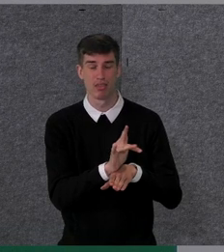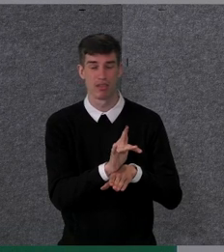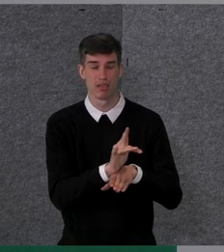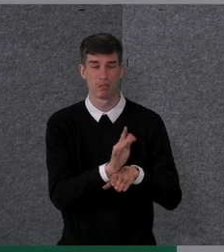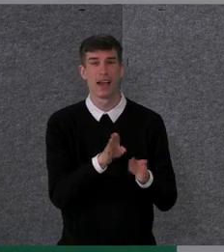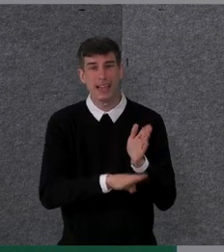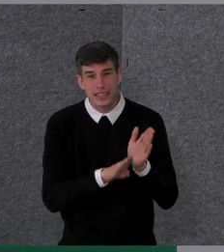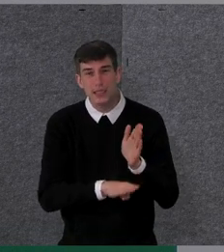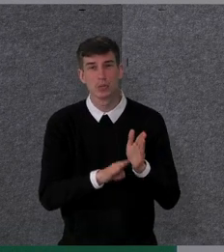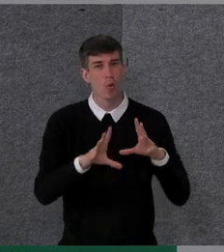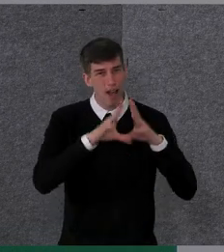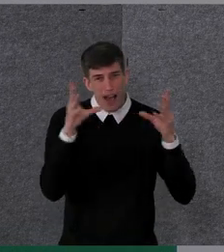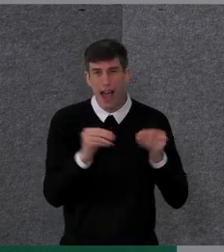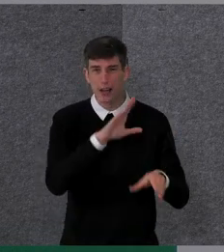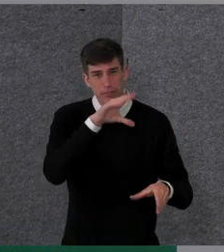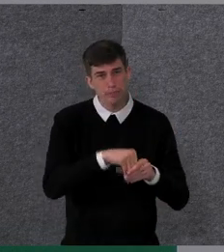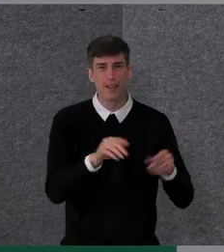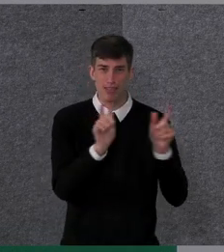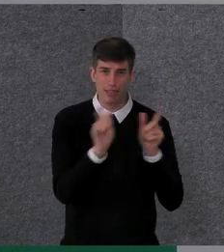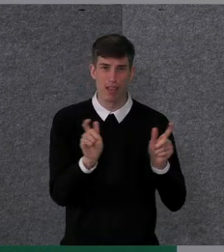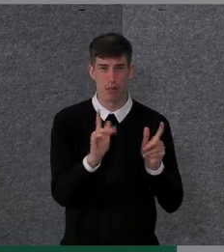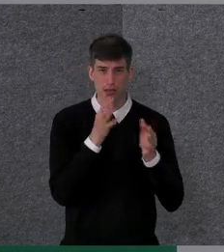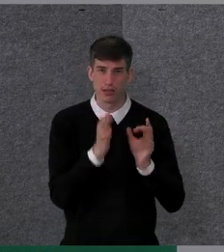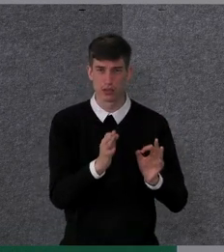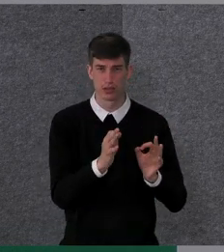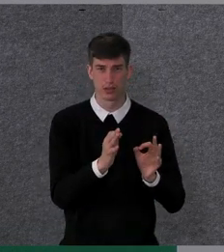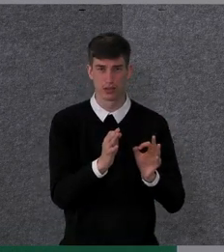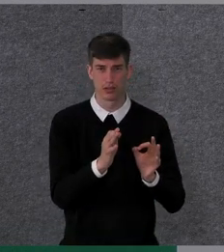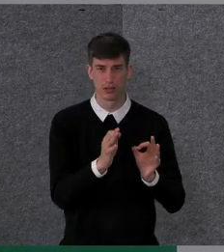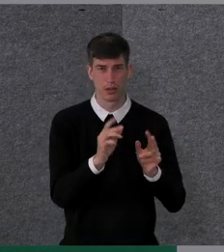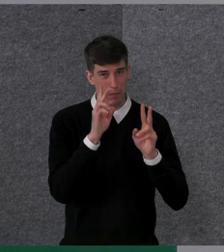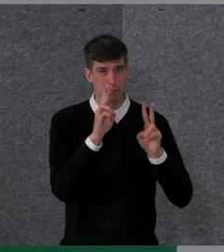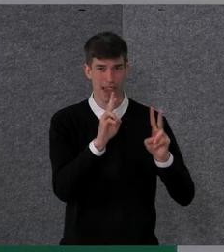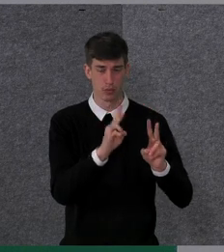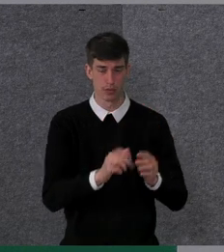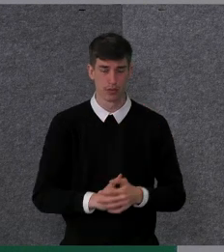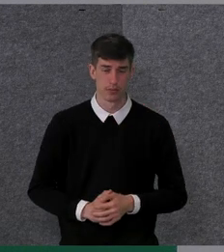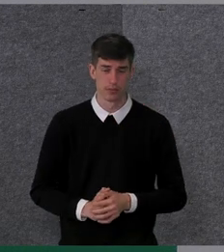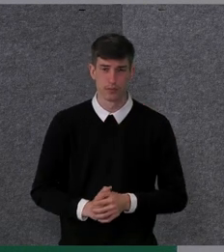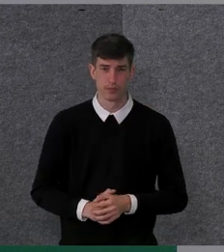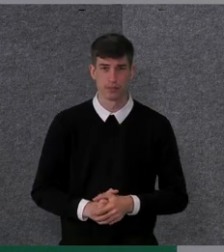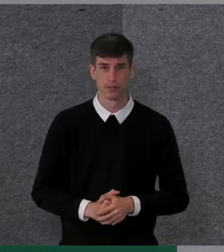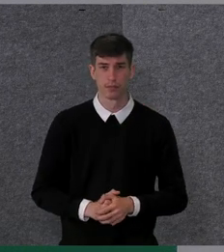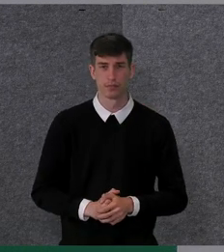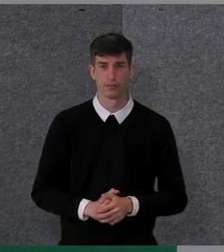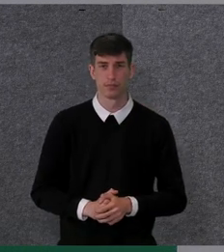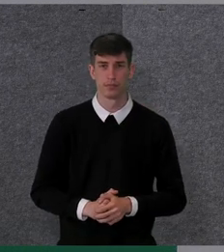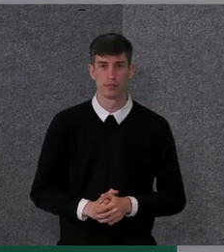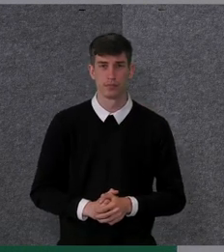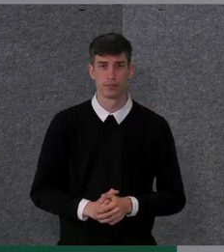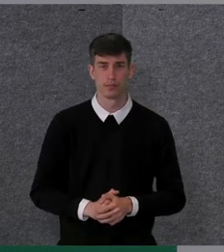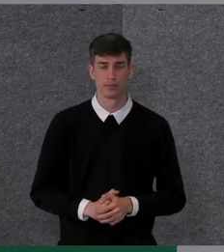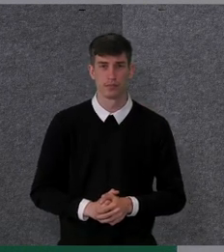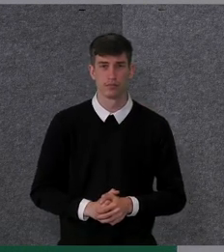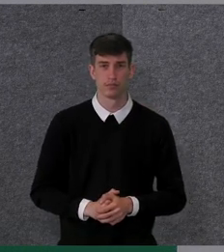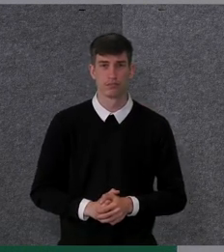als Querschnittsaufgabe begreifen, die mitgedacht und berücksichtigt werden müssen. Genauso wie wir es